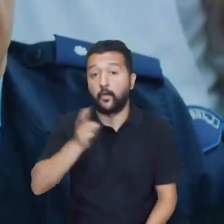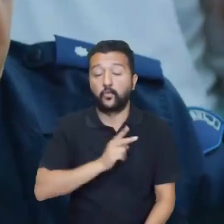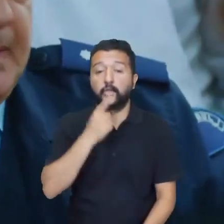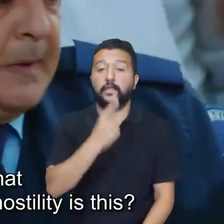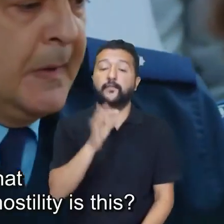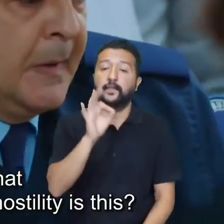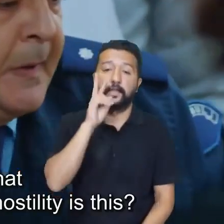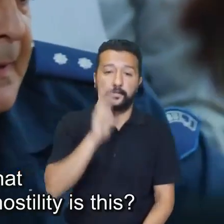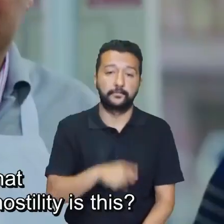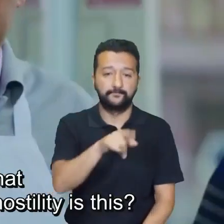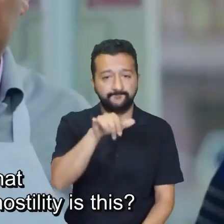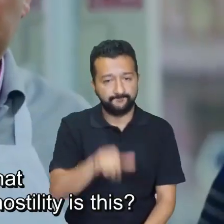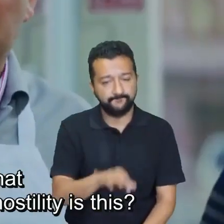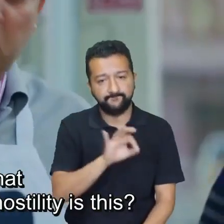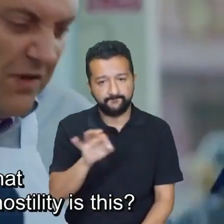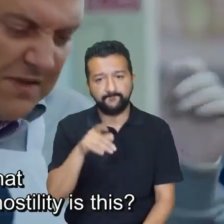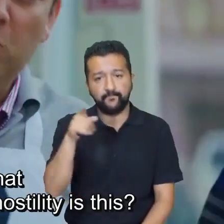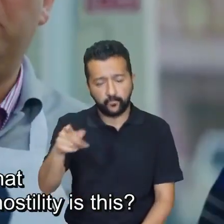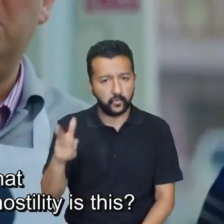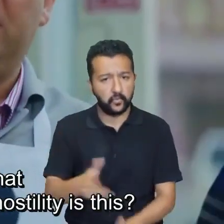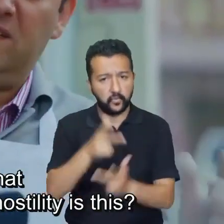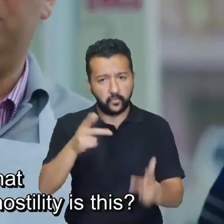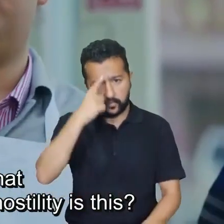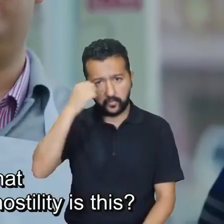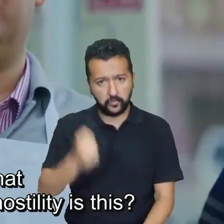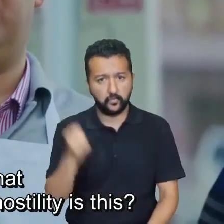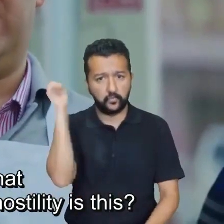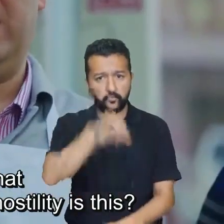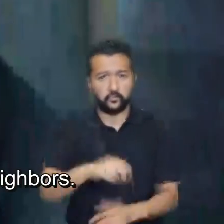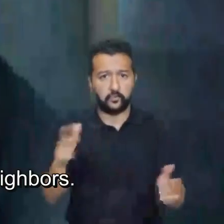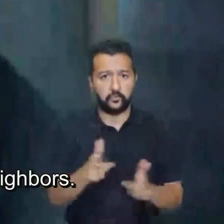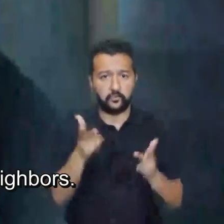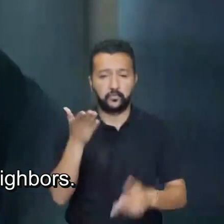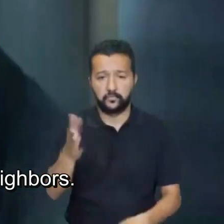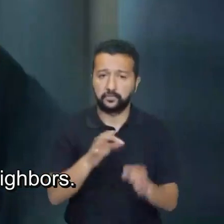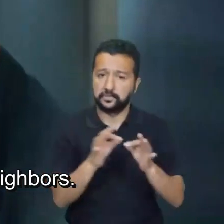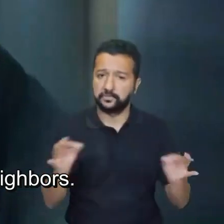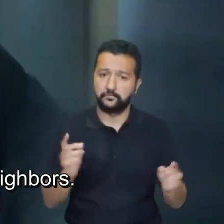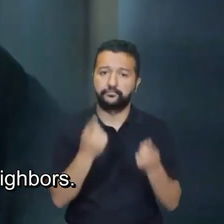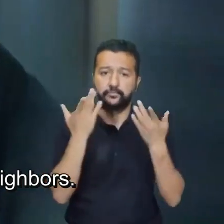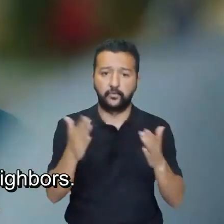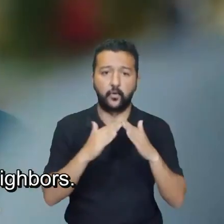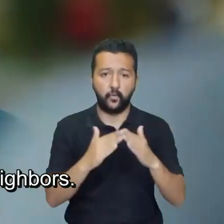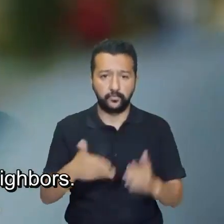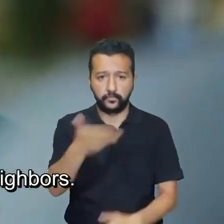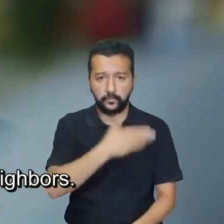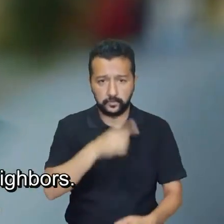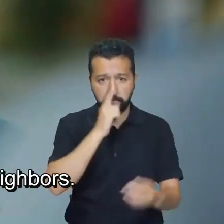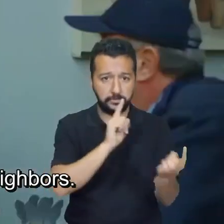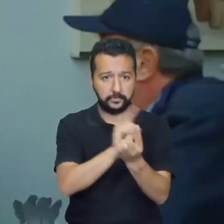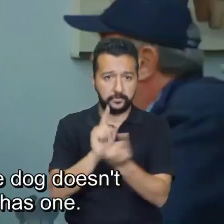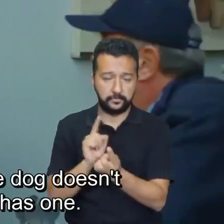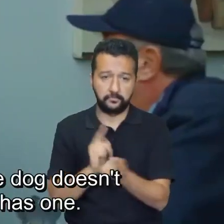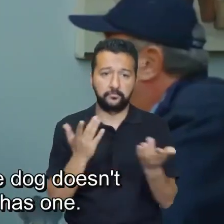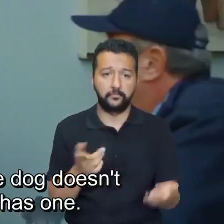al diye. Haklısın vallahi amca. Bak bu nasıl büyük bir inat, nasıl bir düşmanlıkmış ya. Hiç canım. Yani komşuyuz ya, yüz yüze